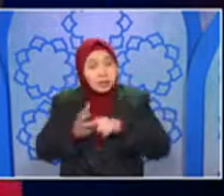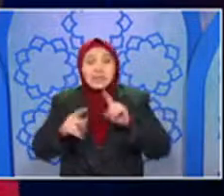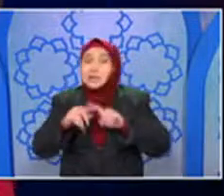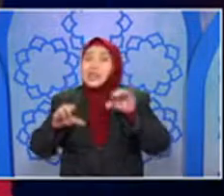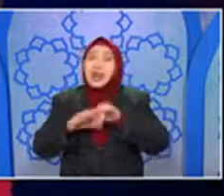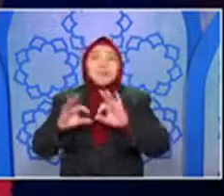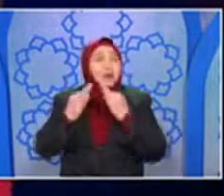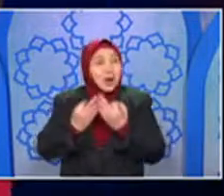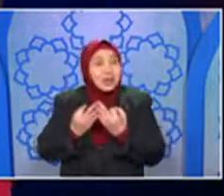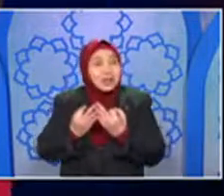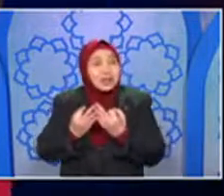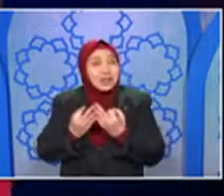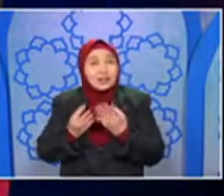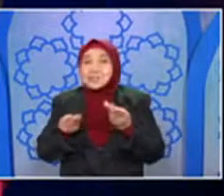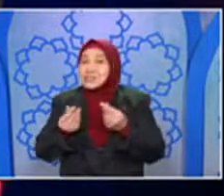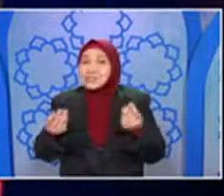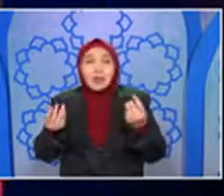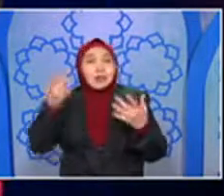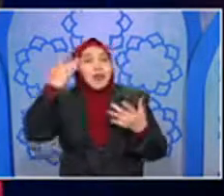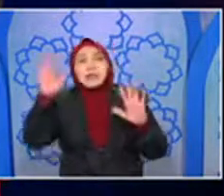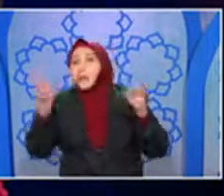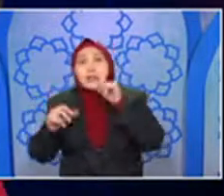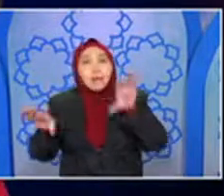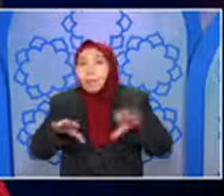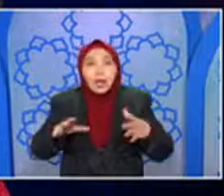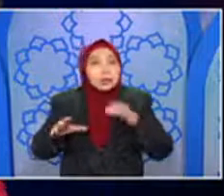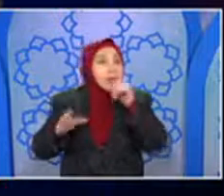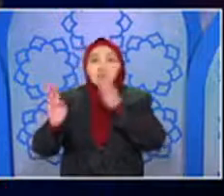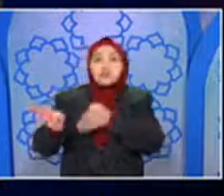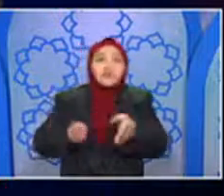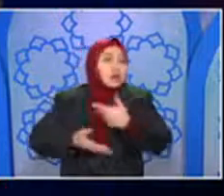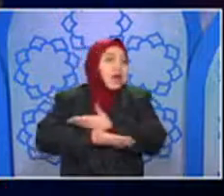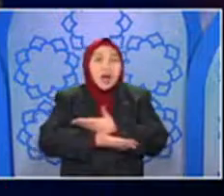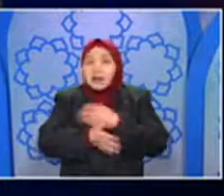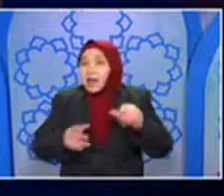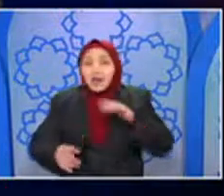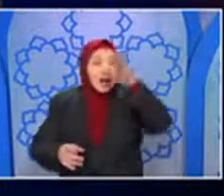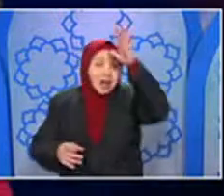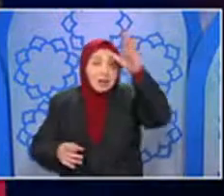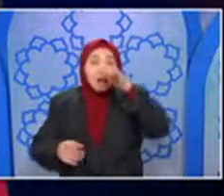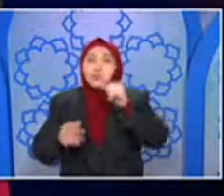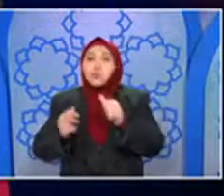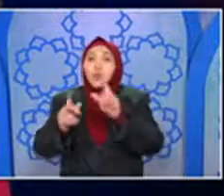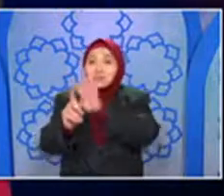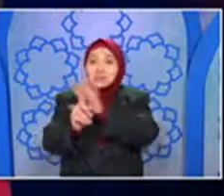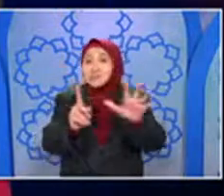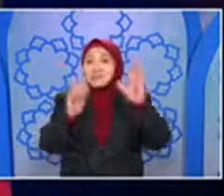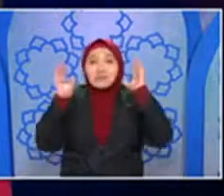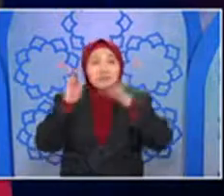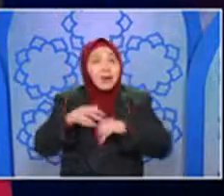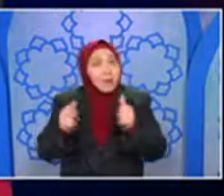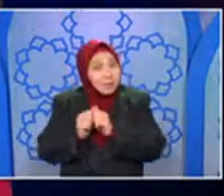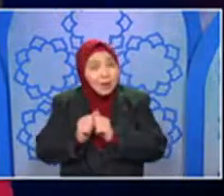dalam keluarga bab zikirnya entah ke mana, tidak disusun anak dan ayah untuk solat bersama, untuk